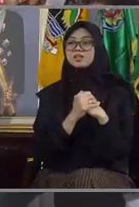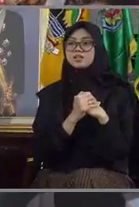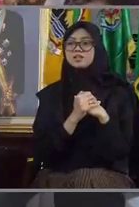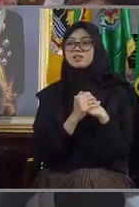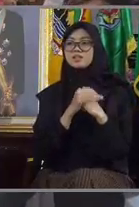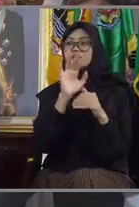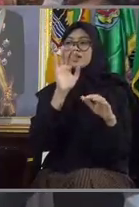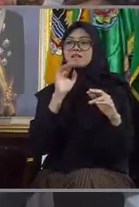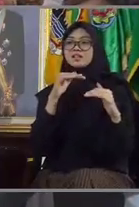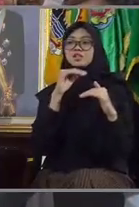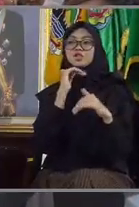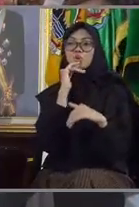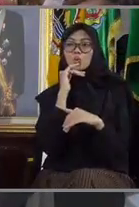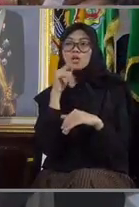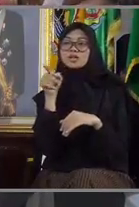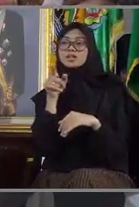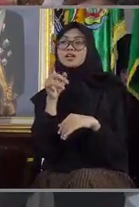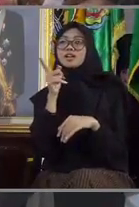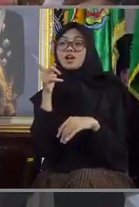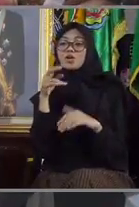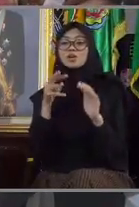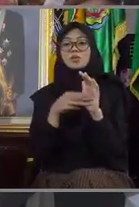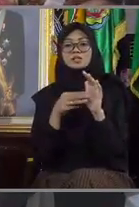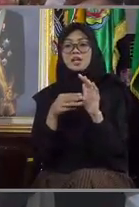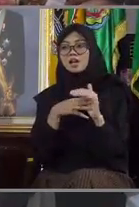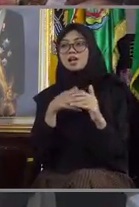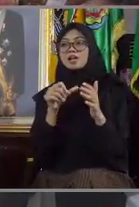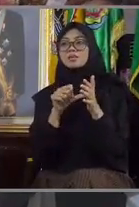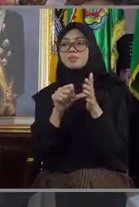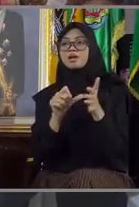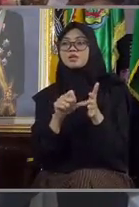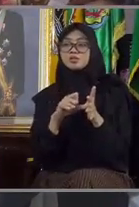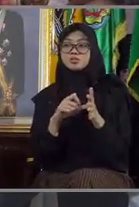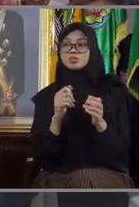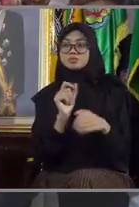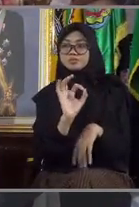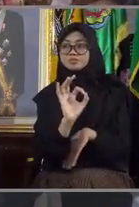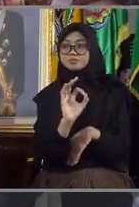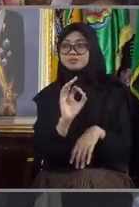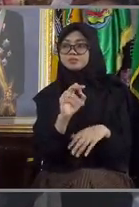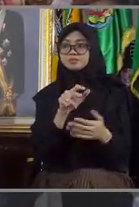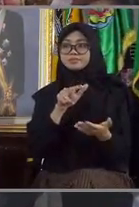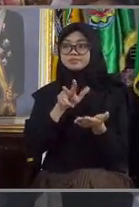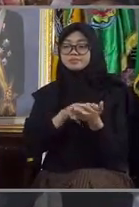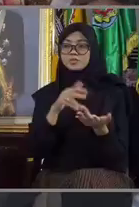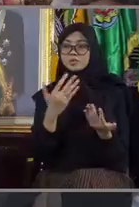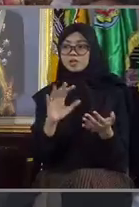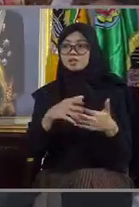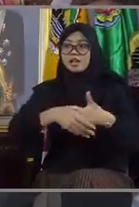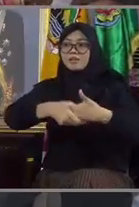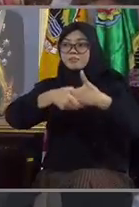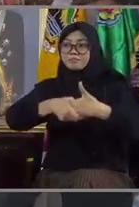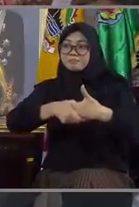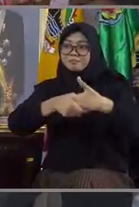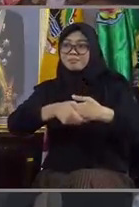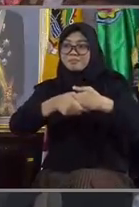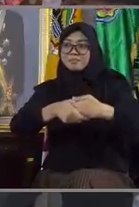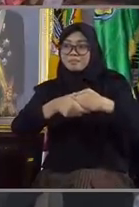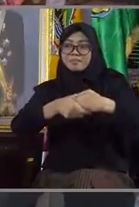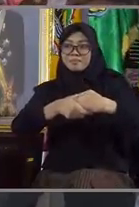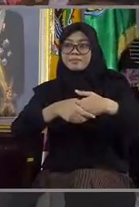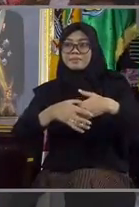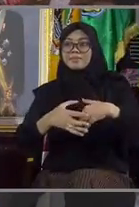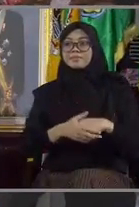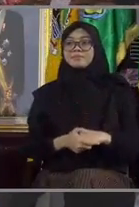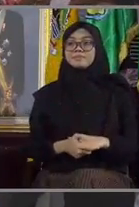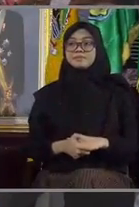Sosiale. Jadi nek jenengan arep nagih wis enek alamate. Sah ya, Mas ya? Sah salaman. Karo aku kene salaman.